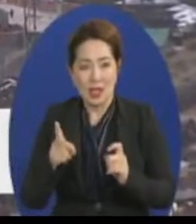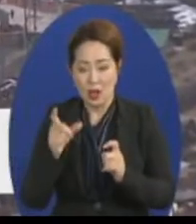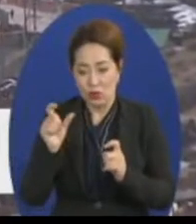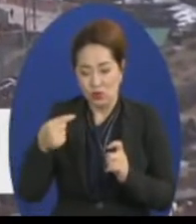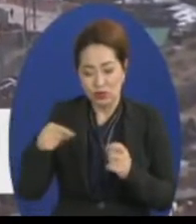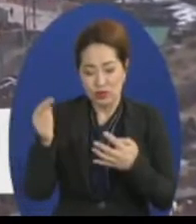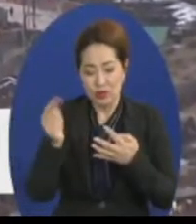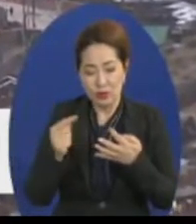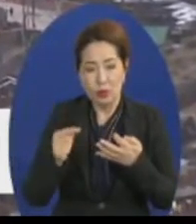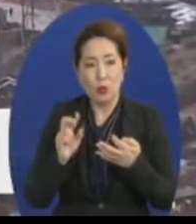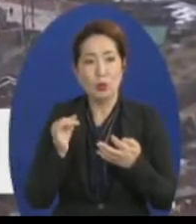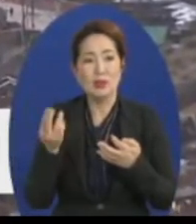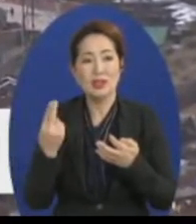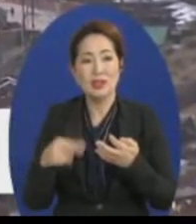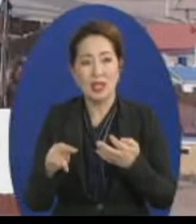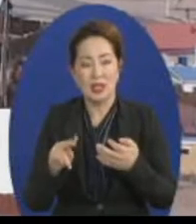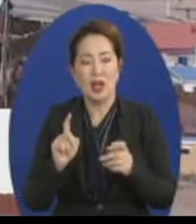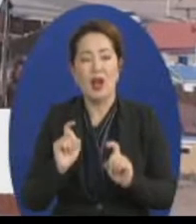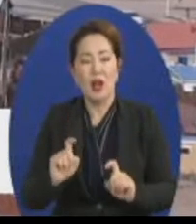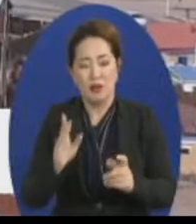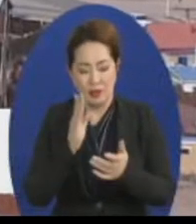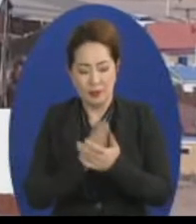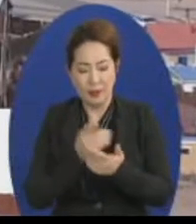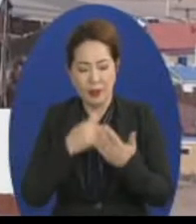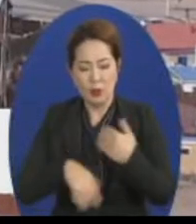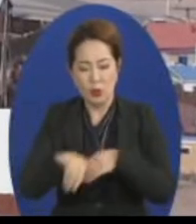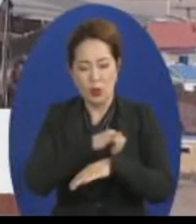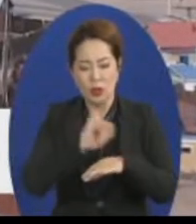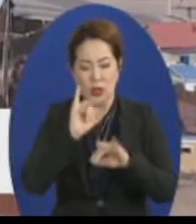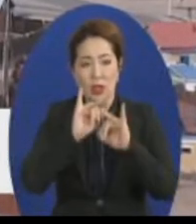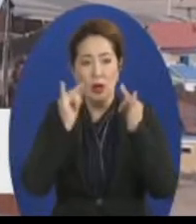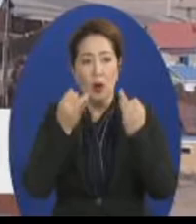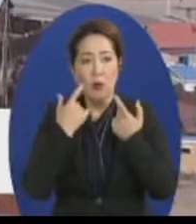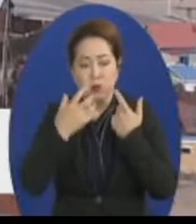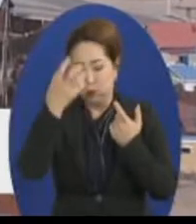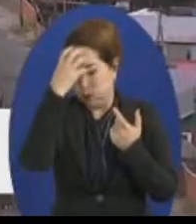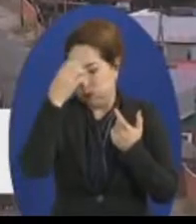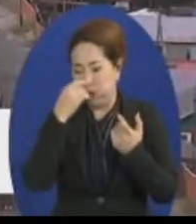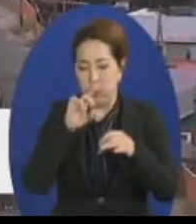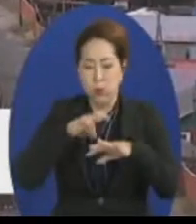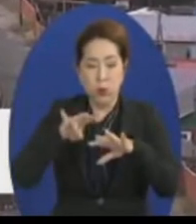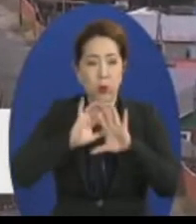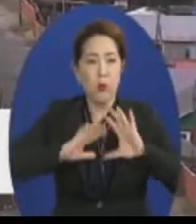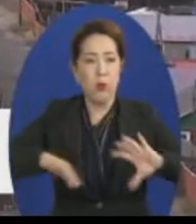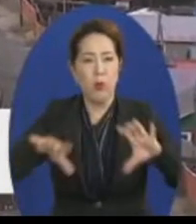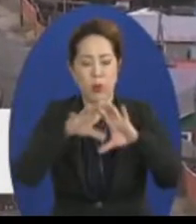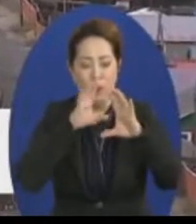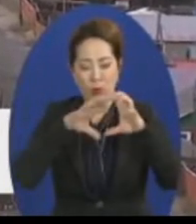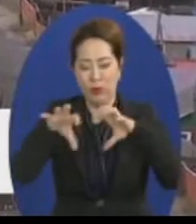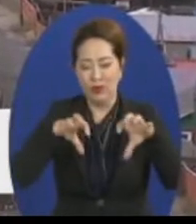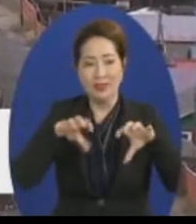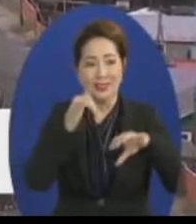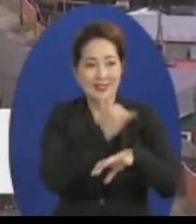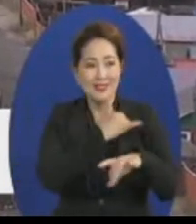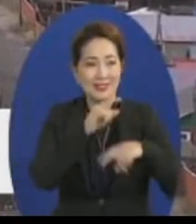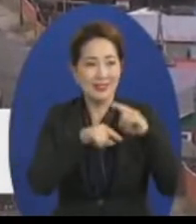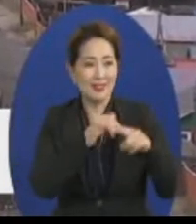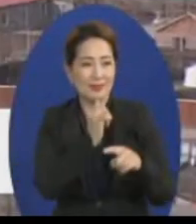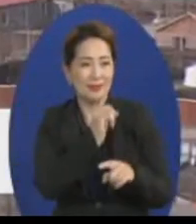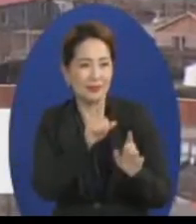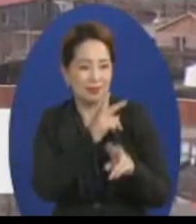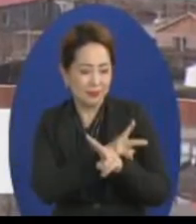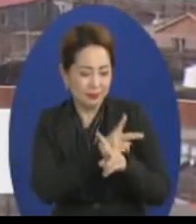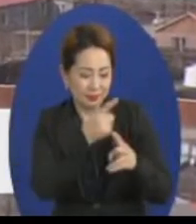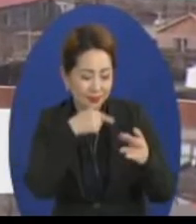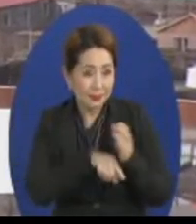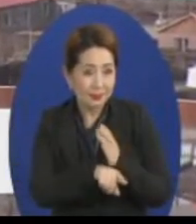зээлдэгчдэд тавигдах бусад нөхцөлч хэвээр байх юм. Харин улсын хурлын хувьд засгийн захиргаа нутаг дэвсгэрийн нэгж түүний удирдлагын тухай хуулийн